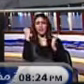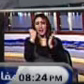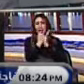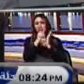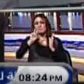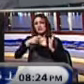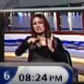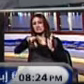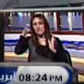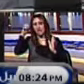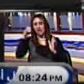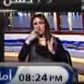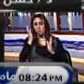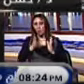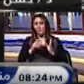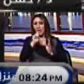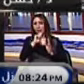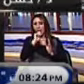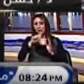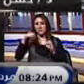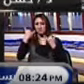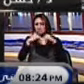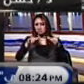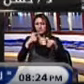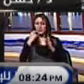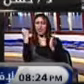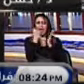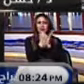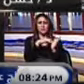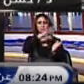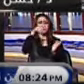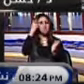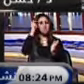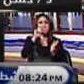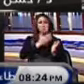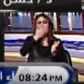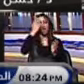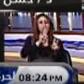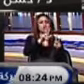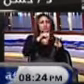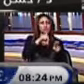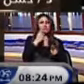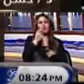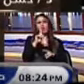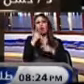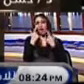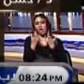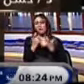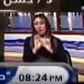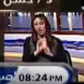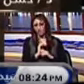بتبقى من اختصاص المفتشين الاطباء البيطريين اللي هم بيقوموا بعمليه التفتيش على منافذ البيع بالاشتراك مع جهات